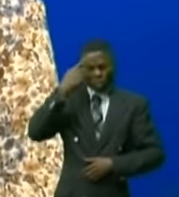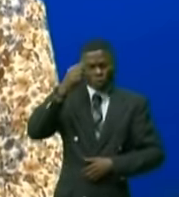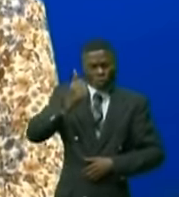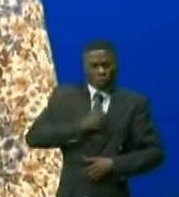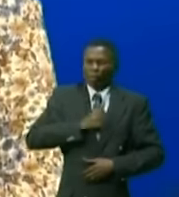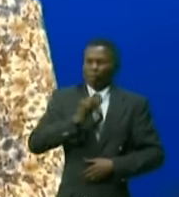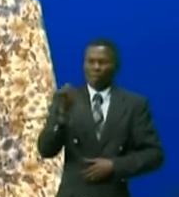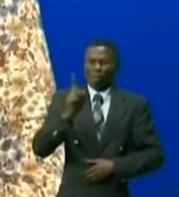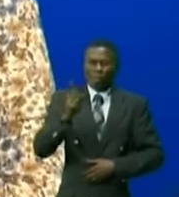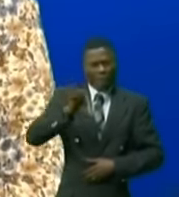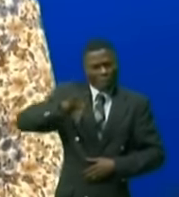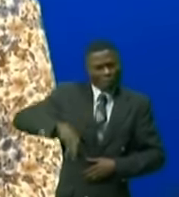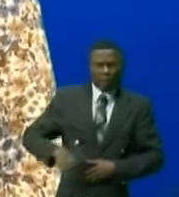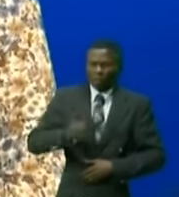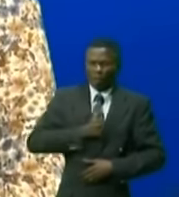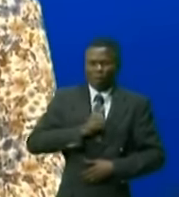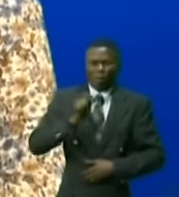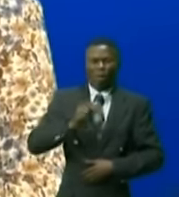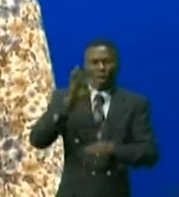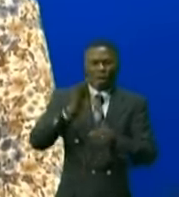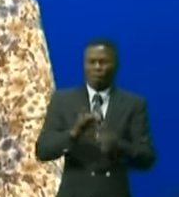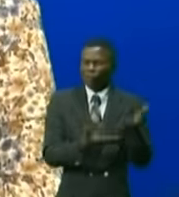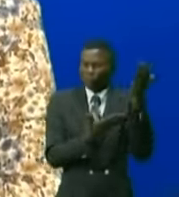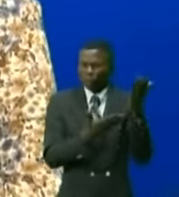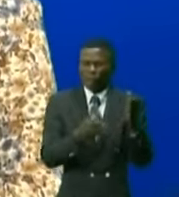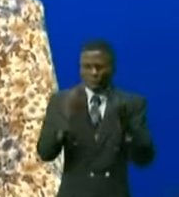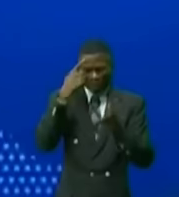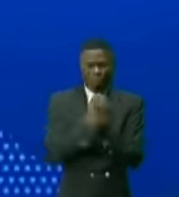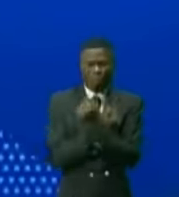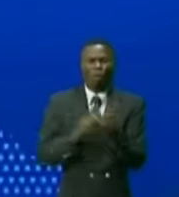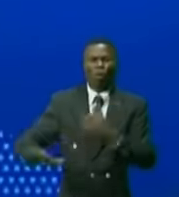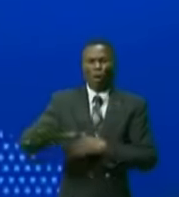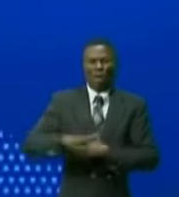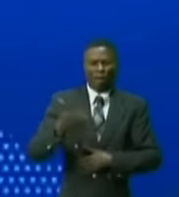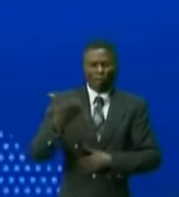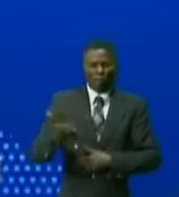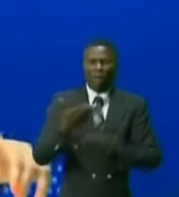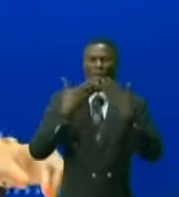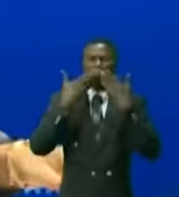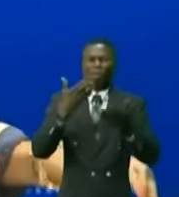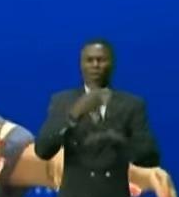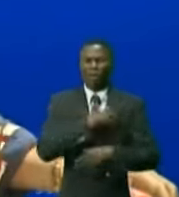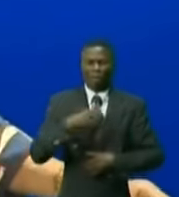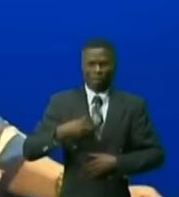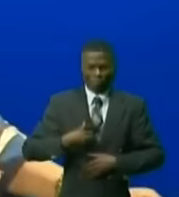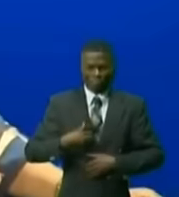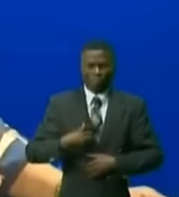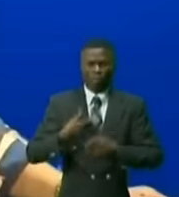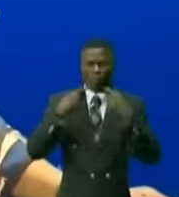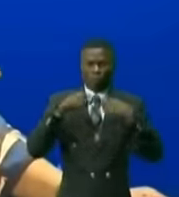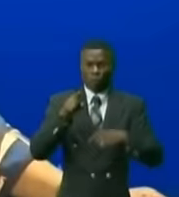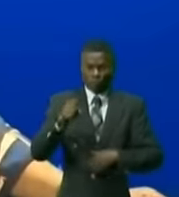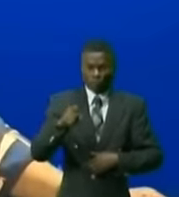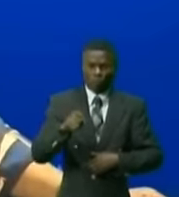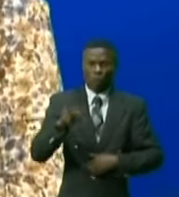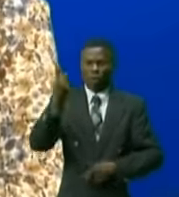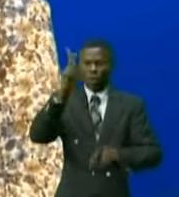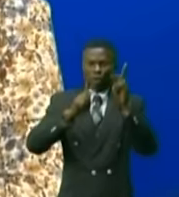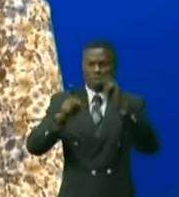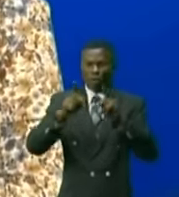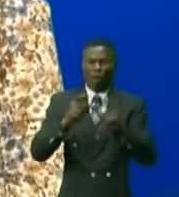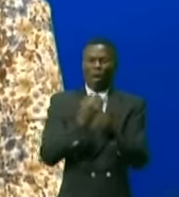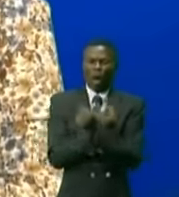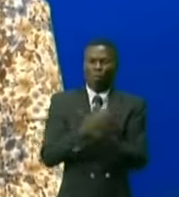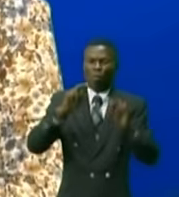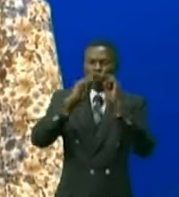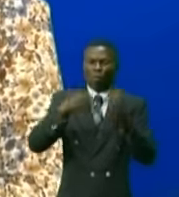souffrir, votons utile, responsable et patriotique. Merci Béatrice Pongokunda. Je rappelle que vous êtes militante et